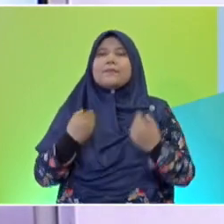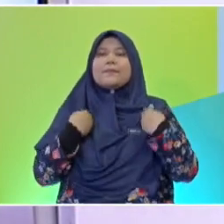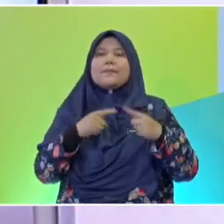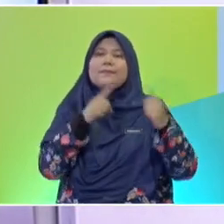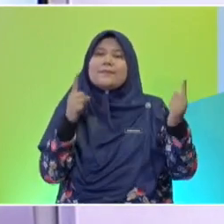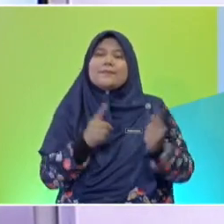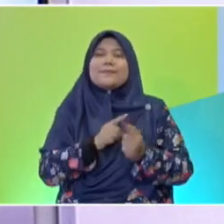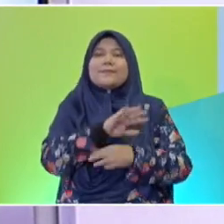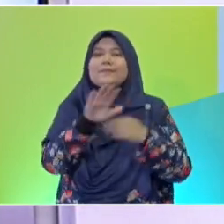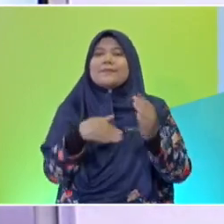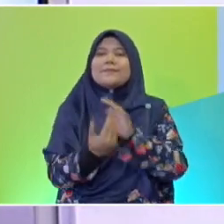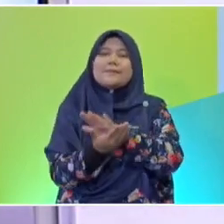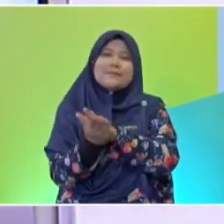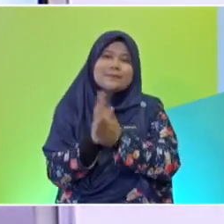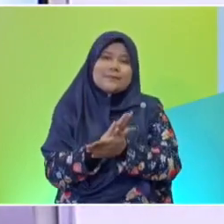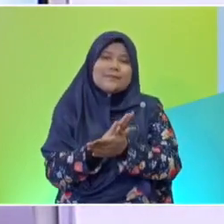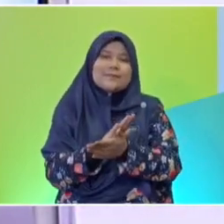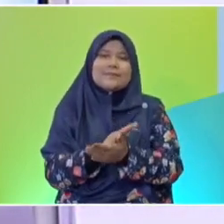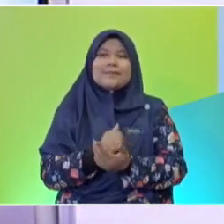semuanya jadi